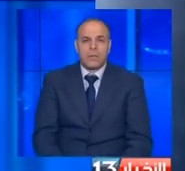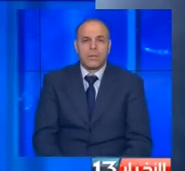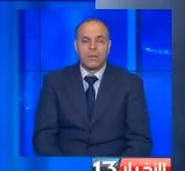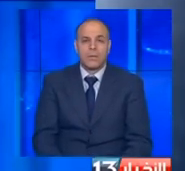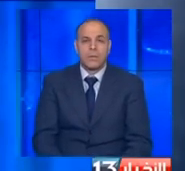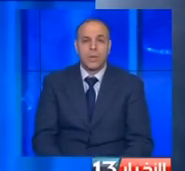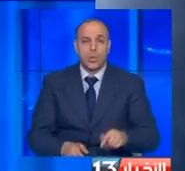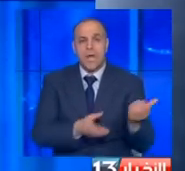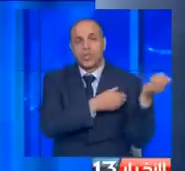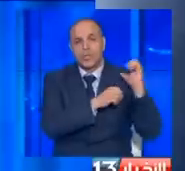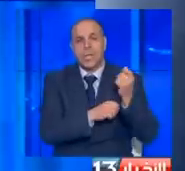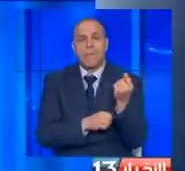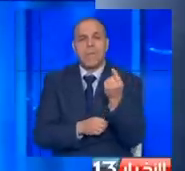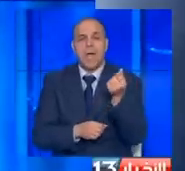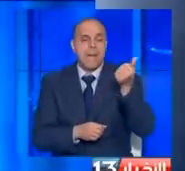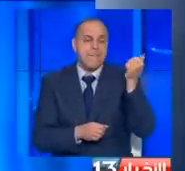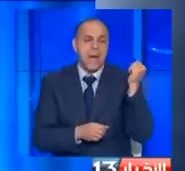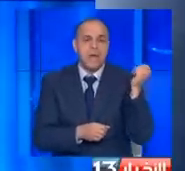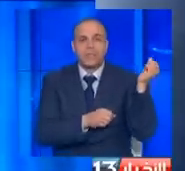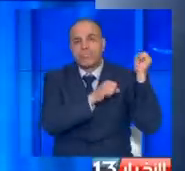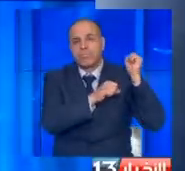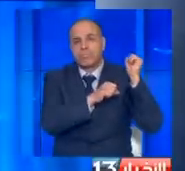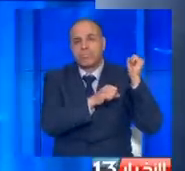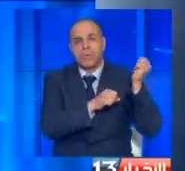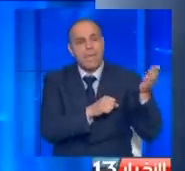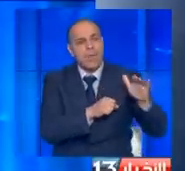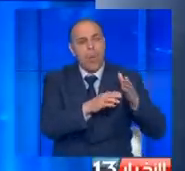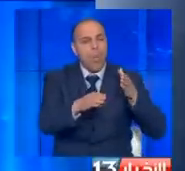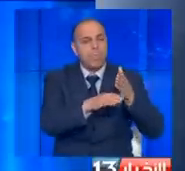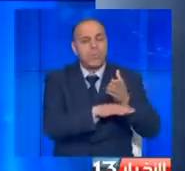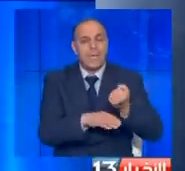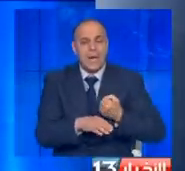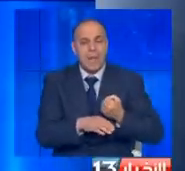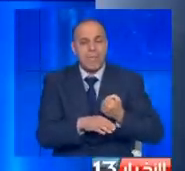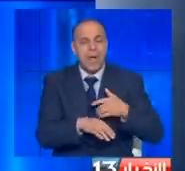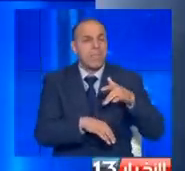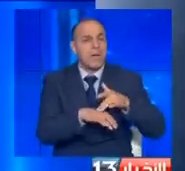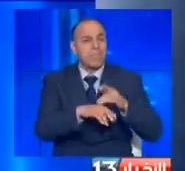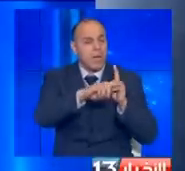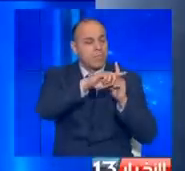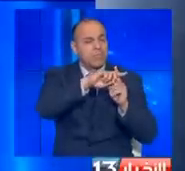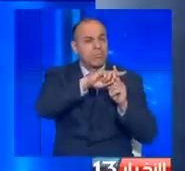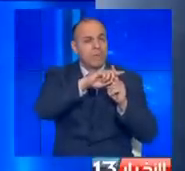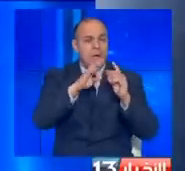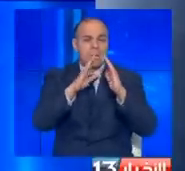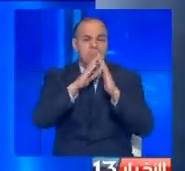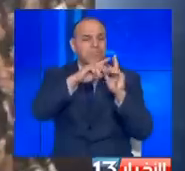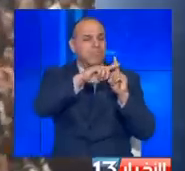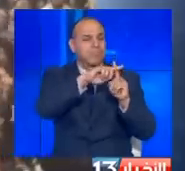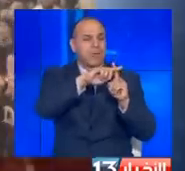وقد شيع المئات مساء امس جثامين ضحايا الهجوم الارهابي الذي ضرب كنيسه مارمينا القبطي